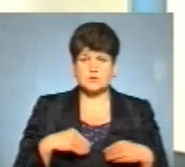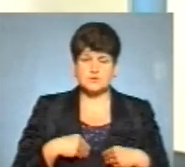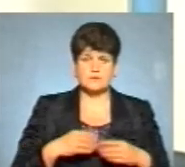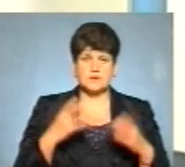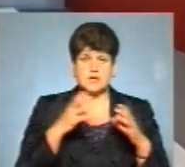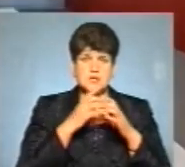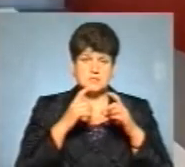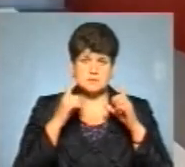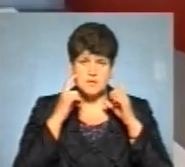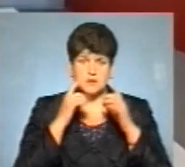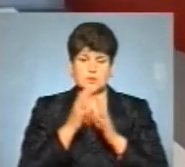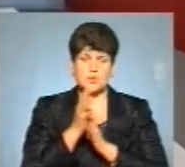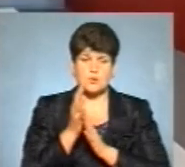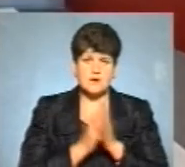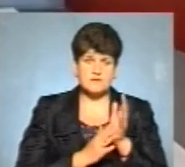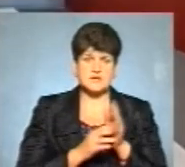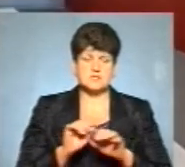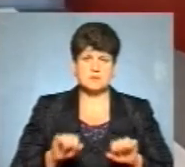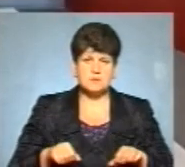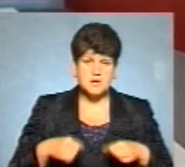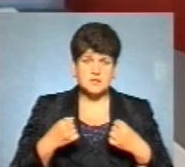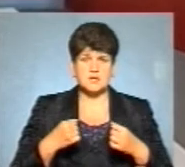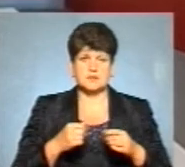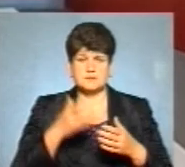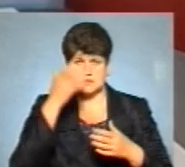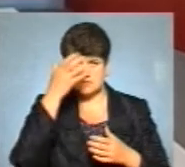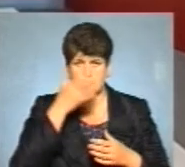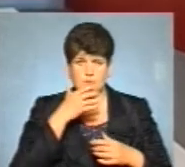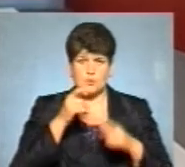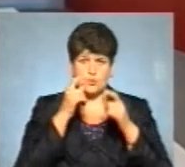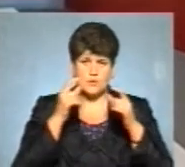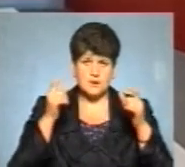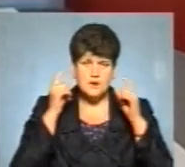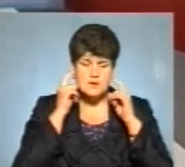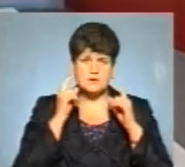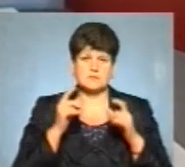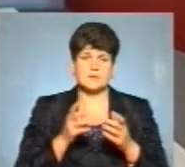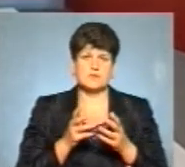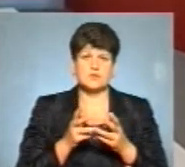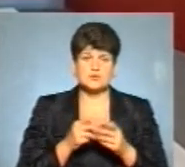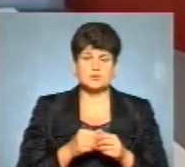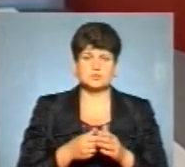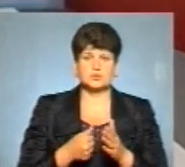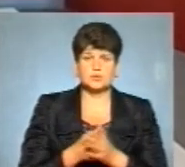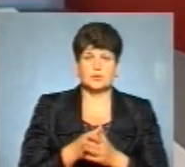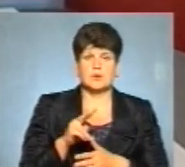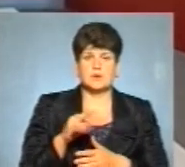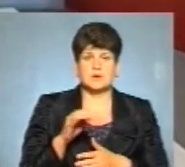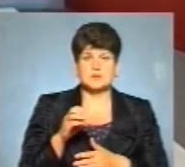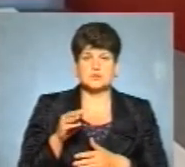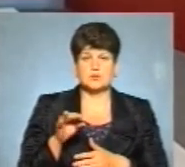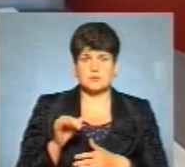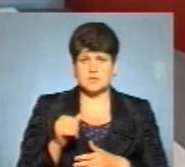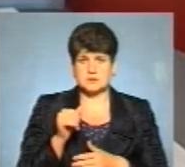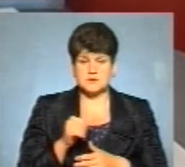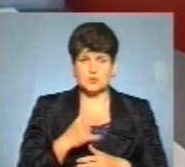респіраторами, рукавицями, там бахілами, захисними щитками, окулярами десь там з розрахунку до листопада місяця. Тобто у нас